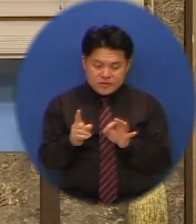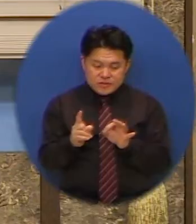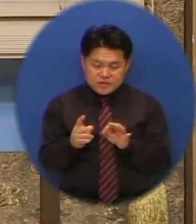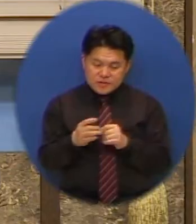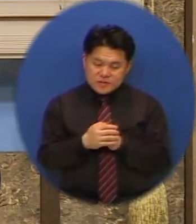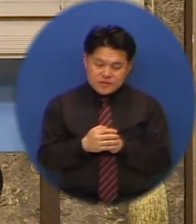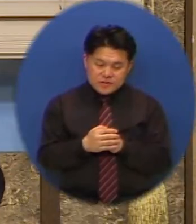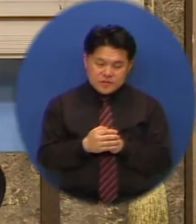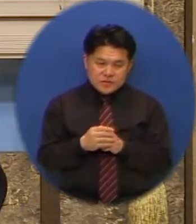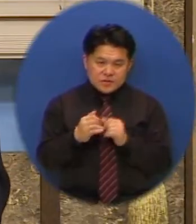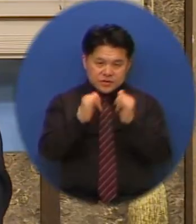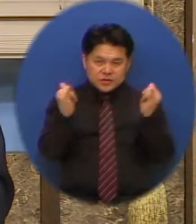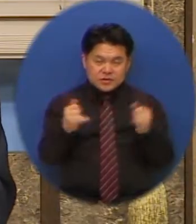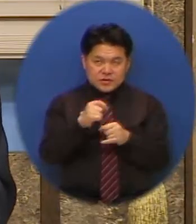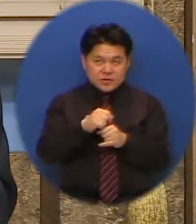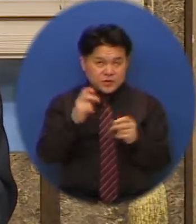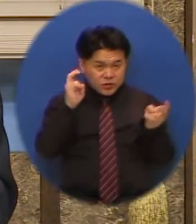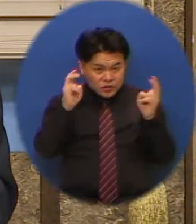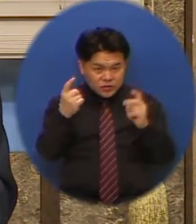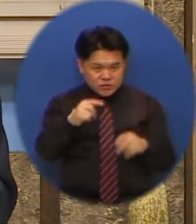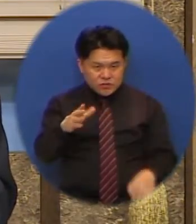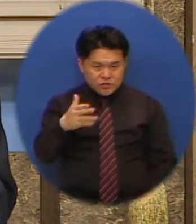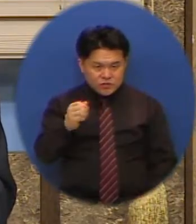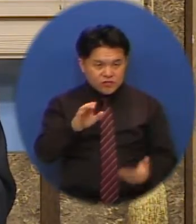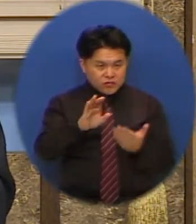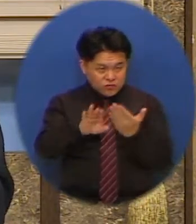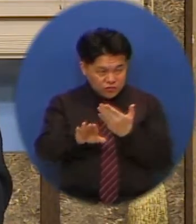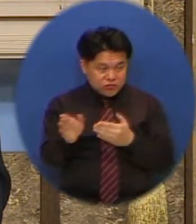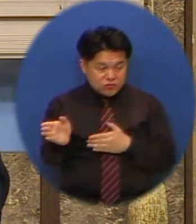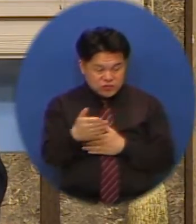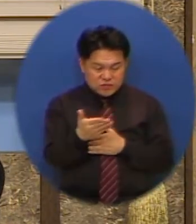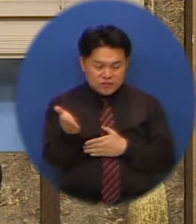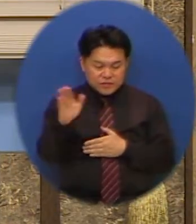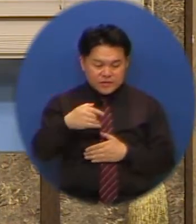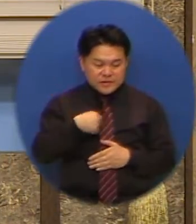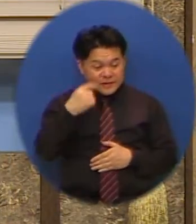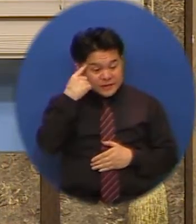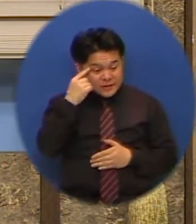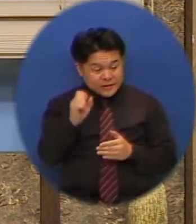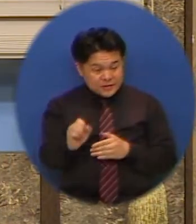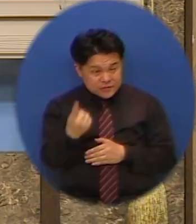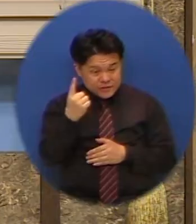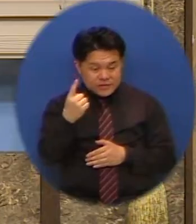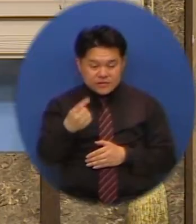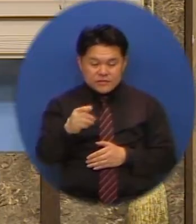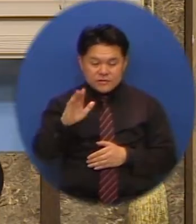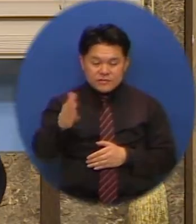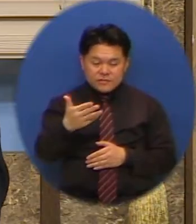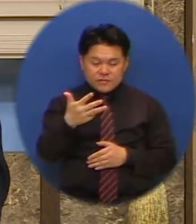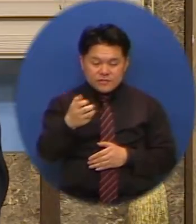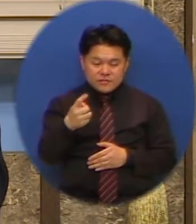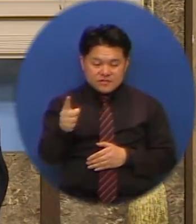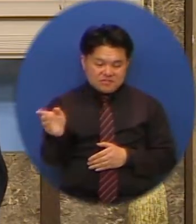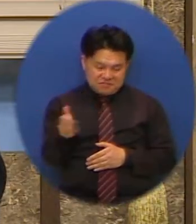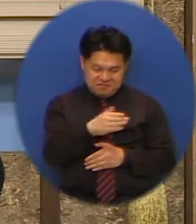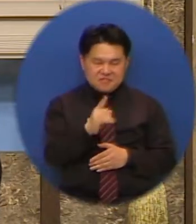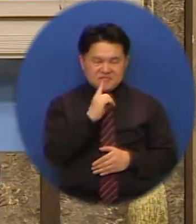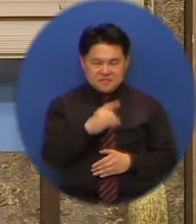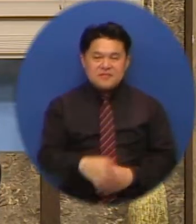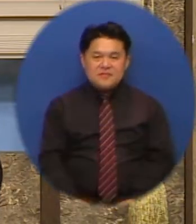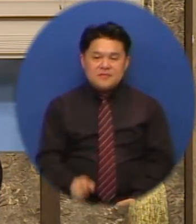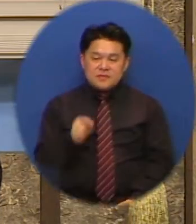후반에 나왔지만은 사실 제가 이제 81년부터 그 아이디어는 나오기 시작을 했다. 네. 그래서 이제 그거를 좀 더